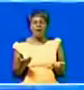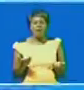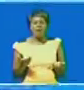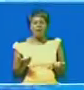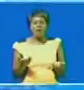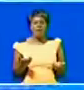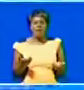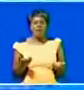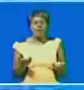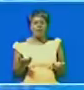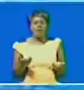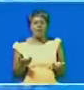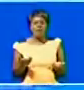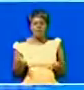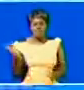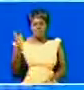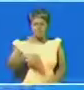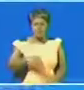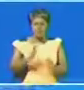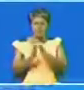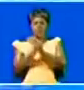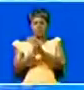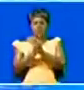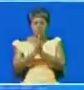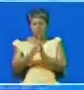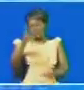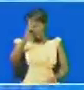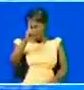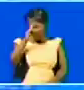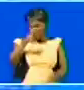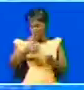Tukirejelea taarifa kuhusu kamari, viongozi katika kaunti ya Kisumu